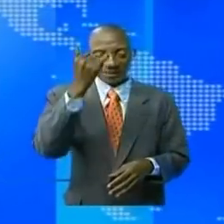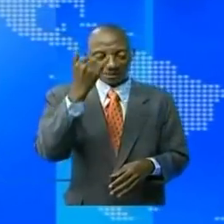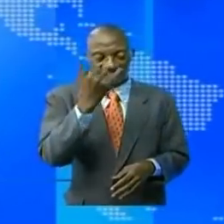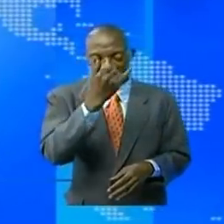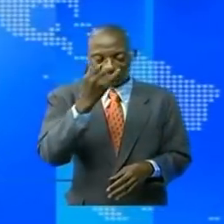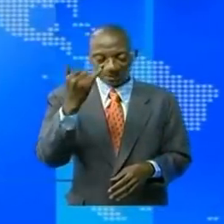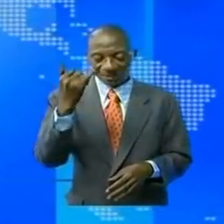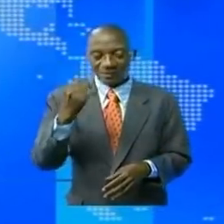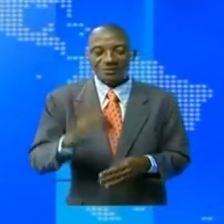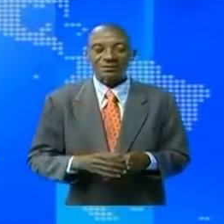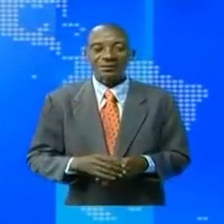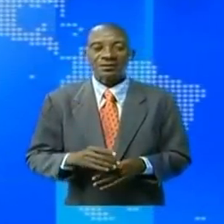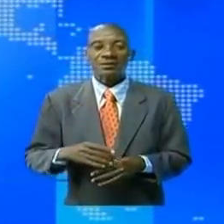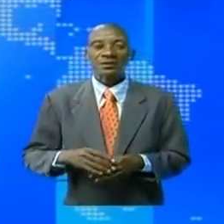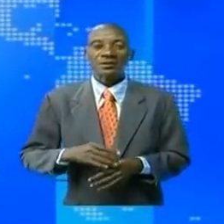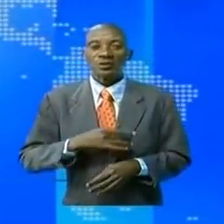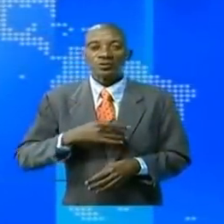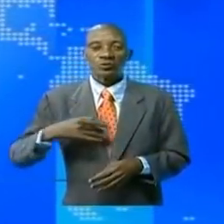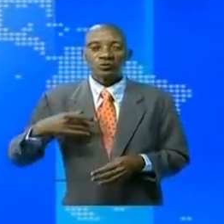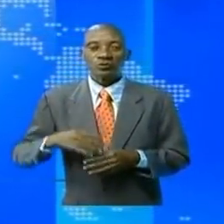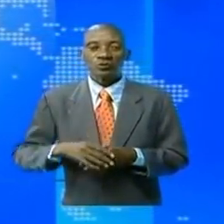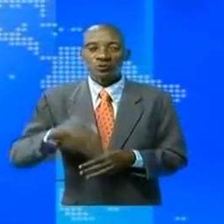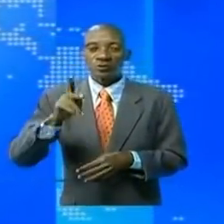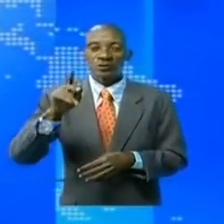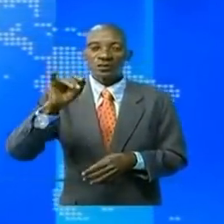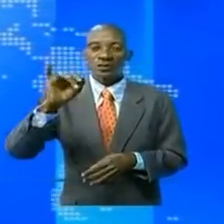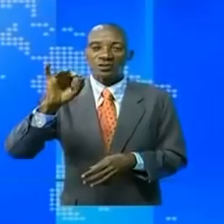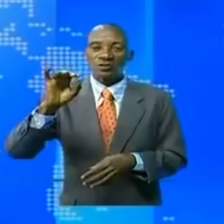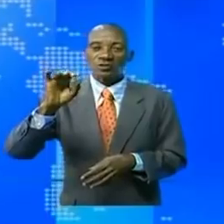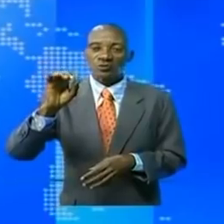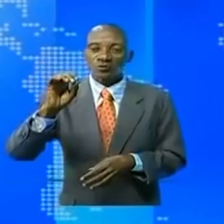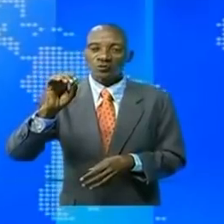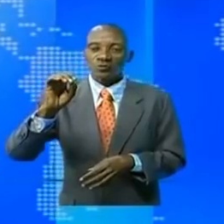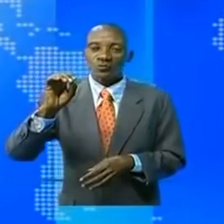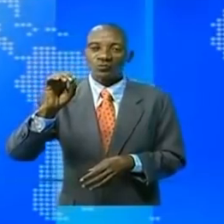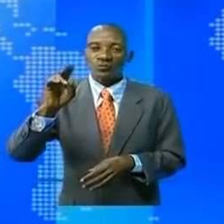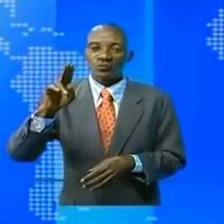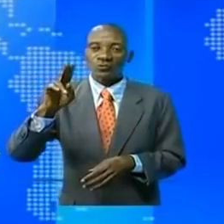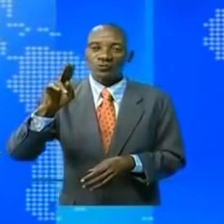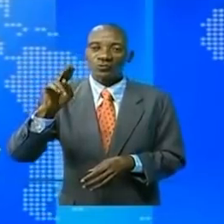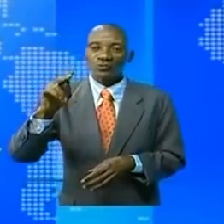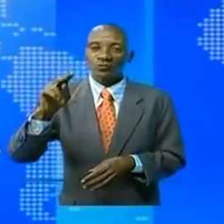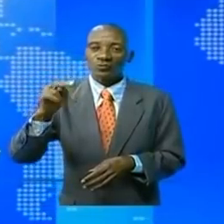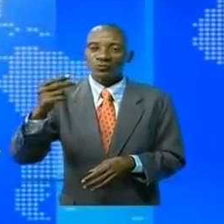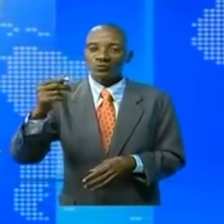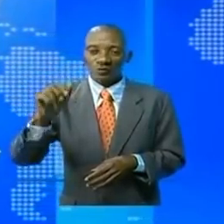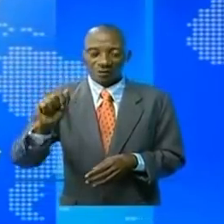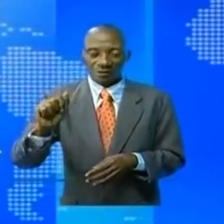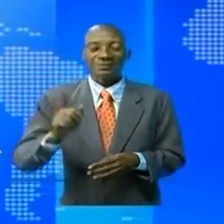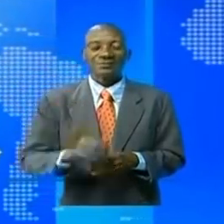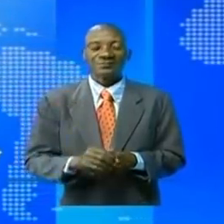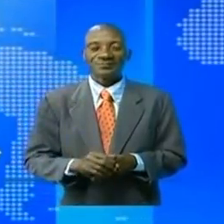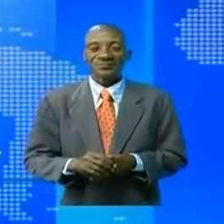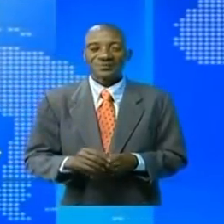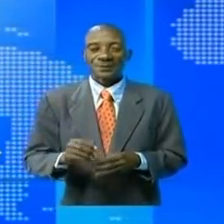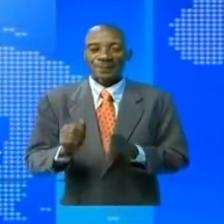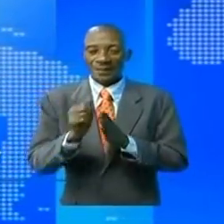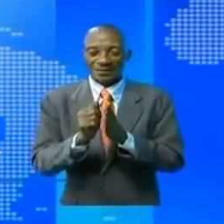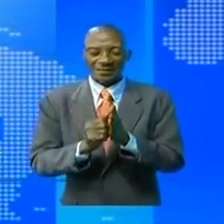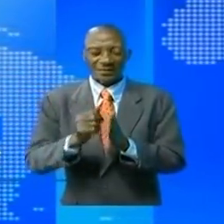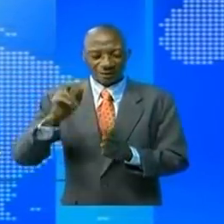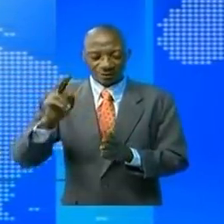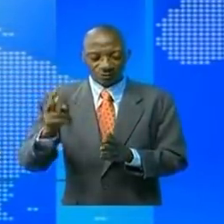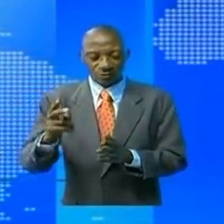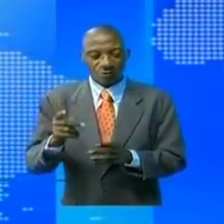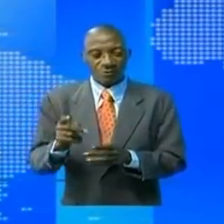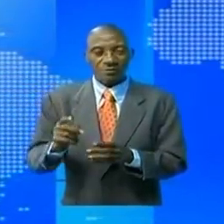italienne, M. Paul-Émile Tshinga Aouka. Article 2, le précité bénéficiera pour